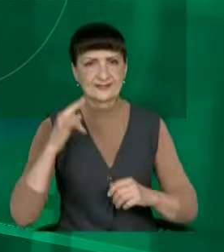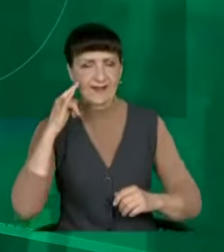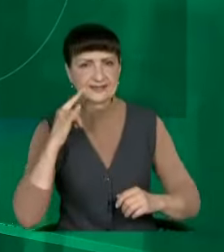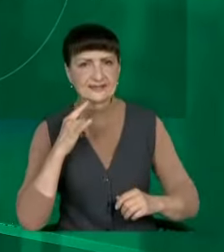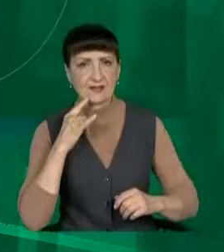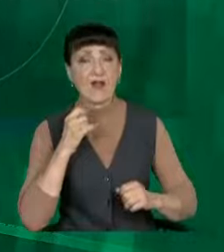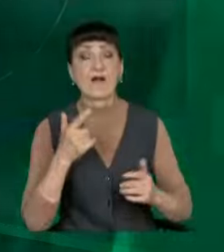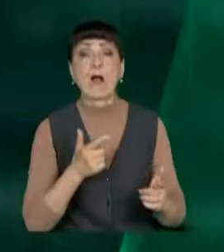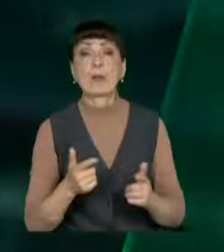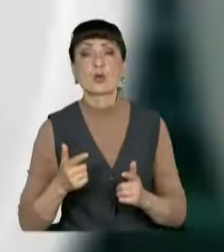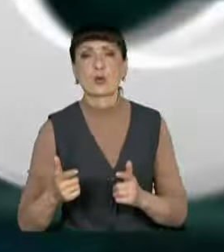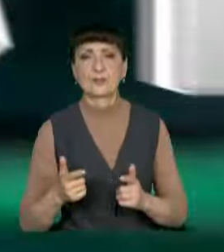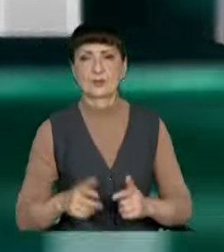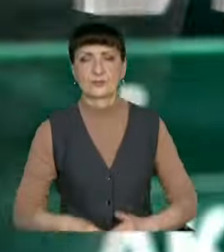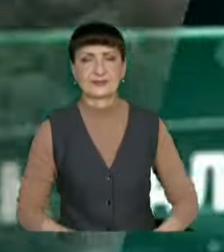проходит подготовка?